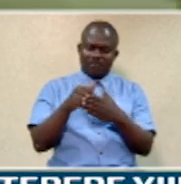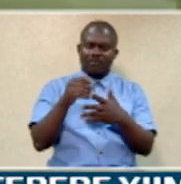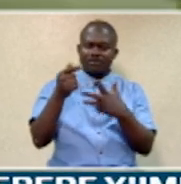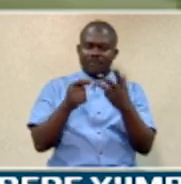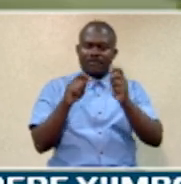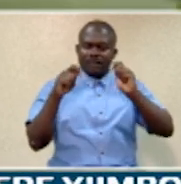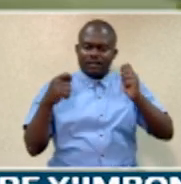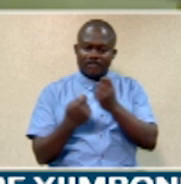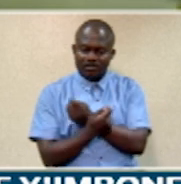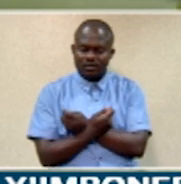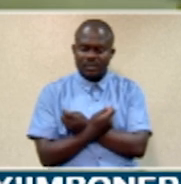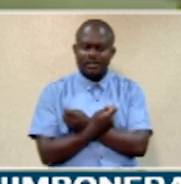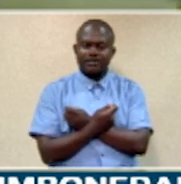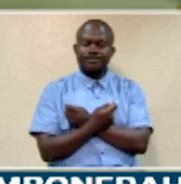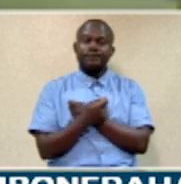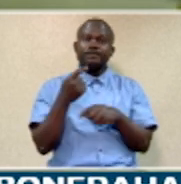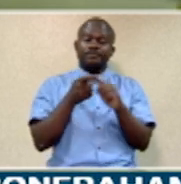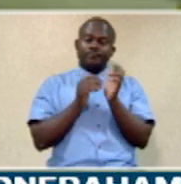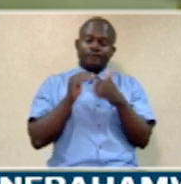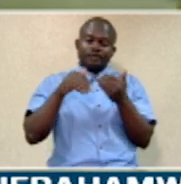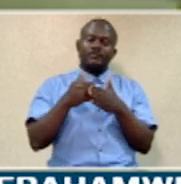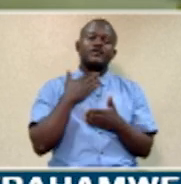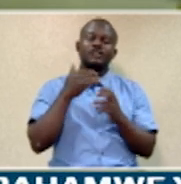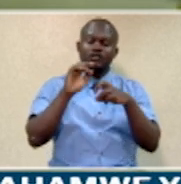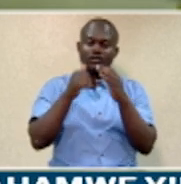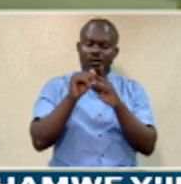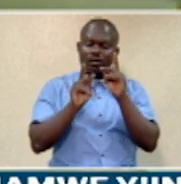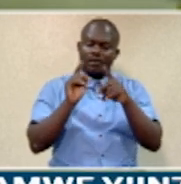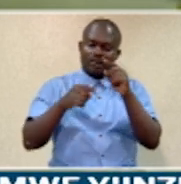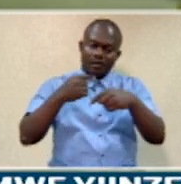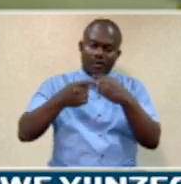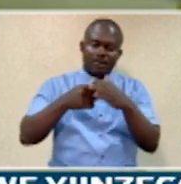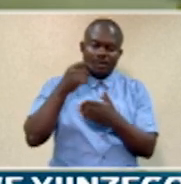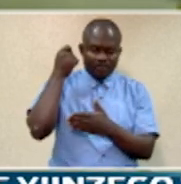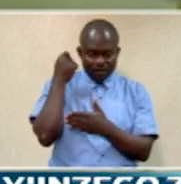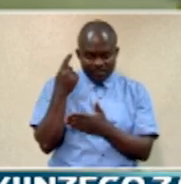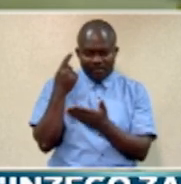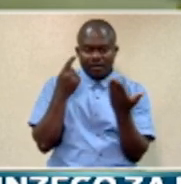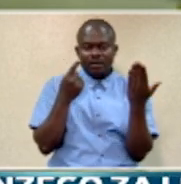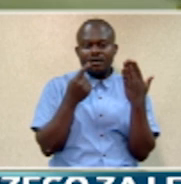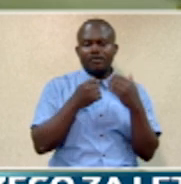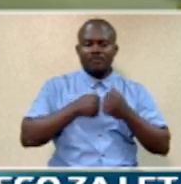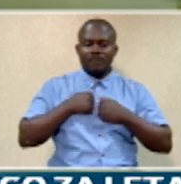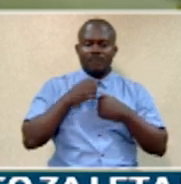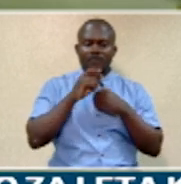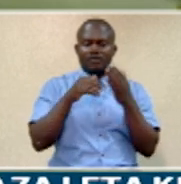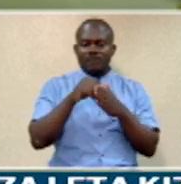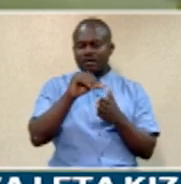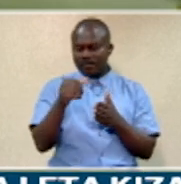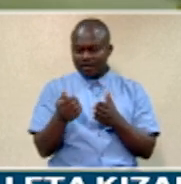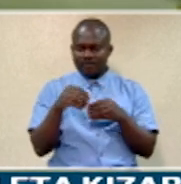nk'aho cyahindutseho ariko tukaba twifuza yuko abantu bakomeza kubikuza yaba abanyarwanda yatanga